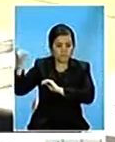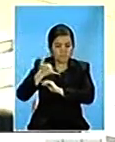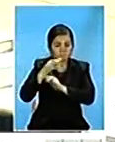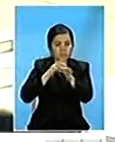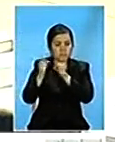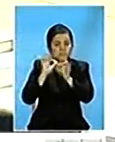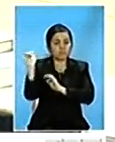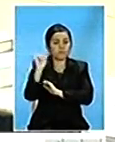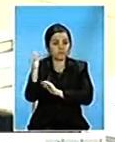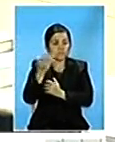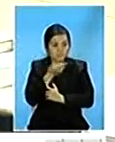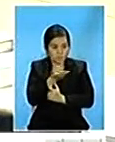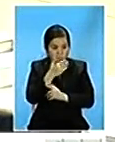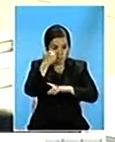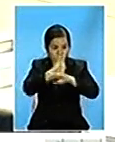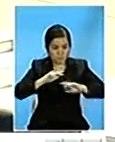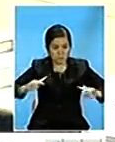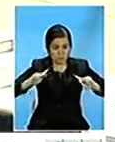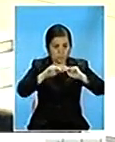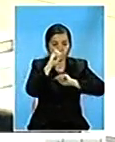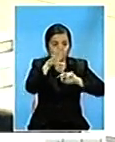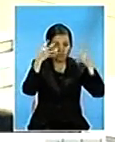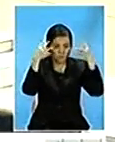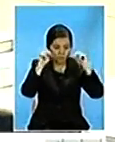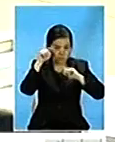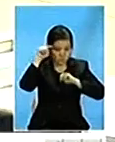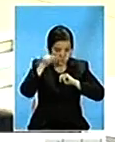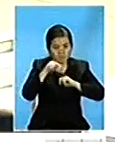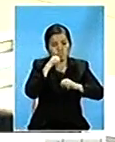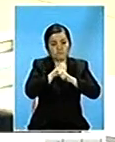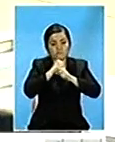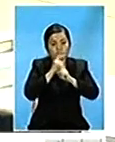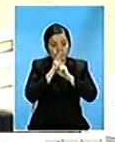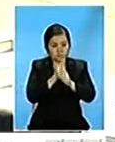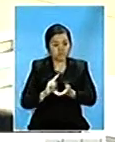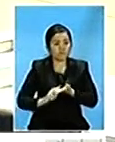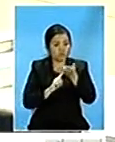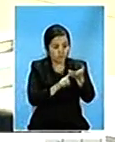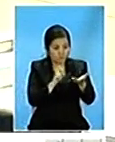ให้ท่านรัฐมนตรีได้รายงานท่านนายกแล้วขอให้ช่วยสั่งการให้ตามนี้ได้ไหมครับ